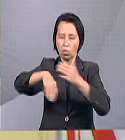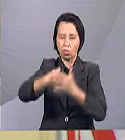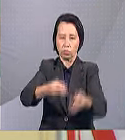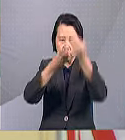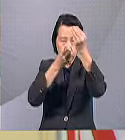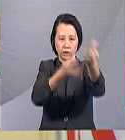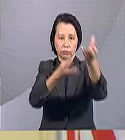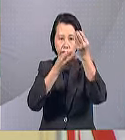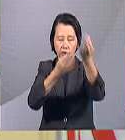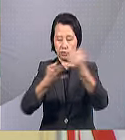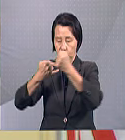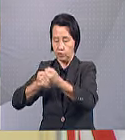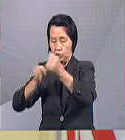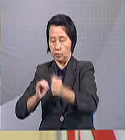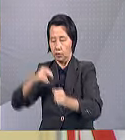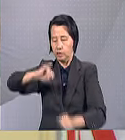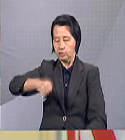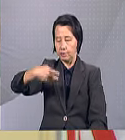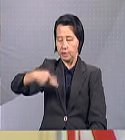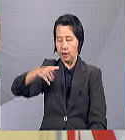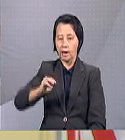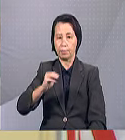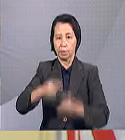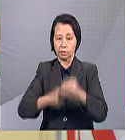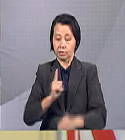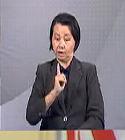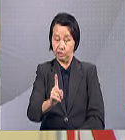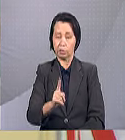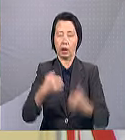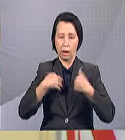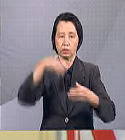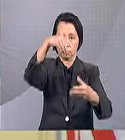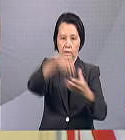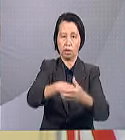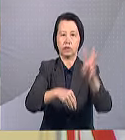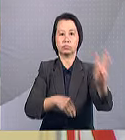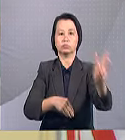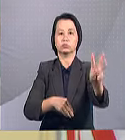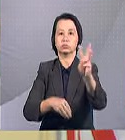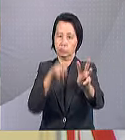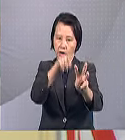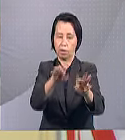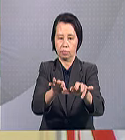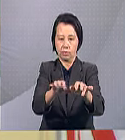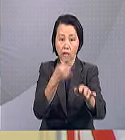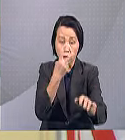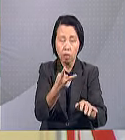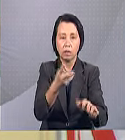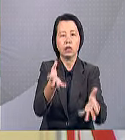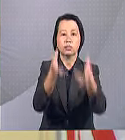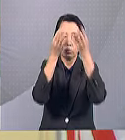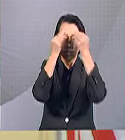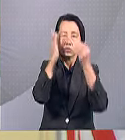info-info berkaitan Jabatan Perdana Menteri Hal Ehwal Agama akan disiarkan melalui platform ini, termasuklah